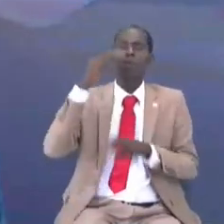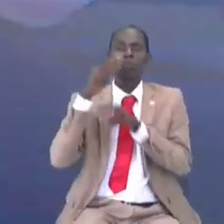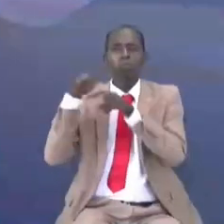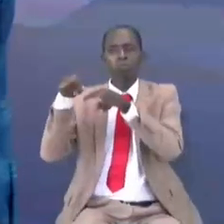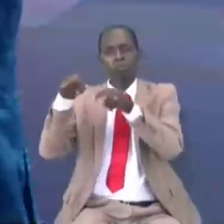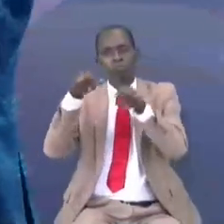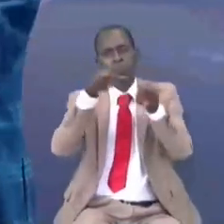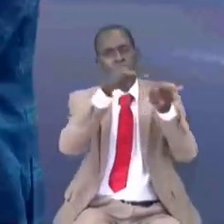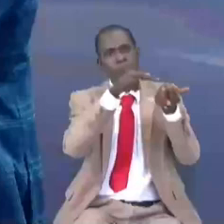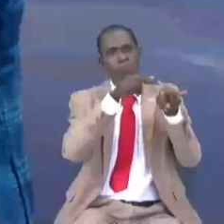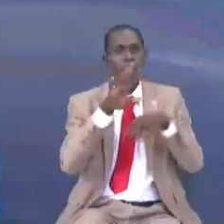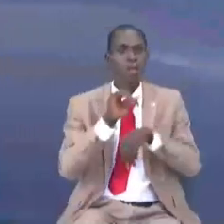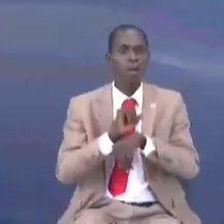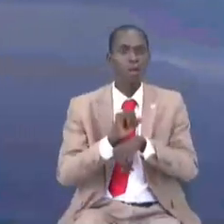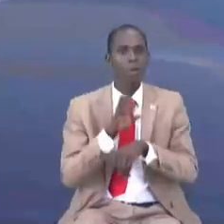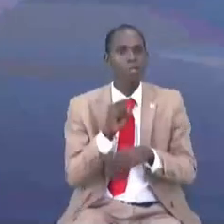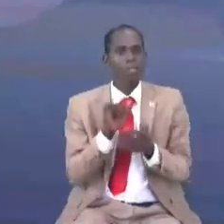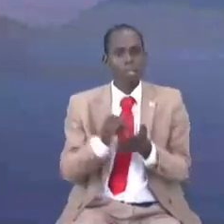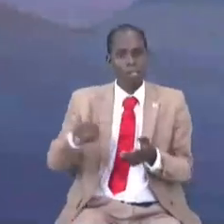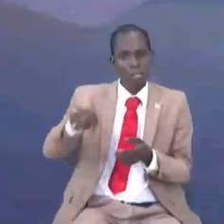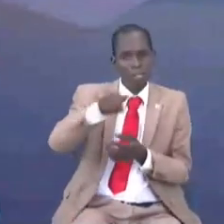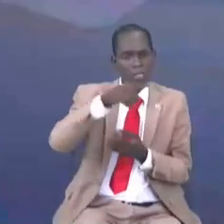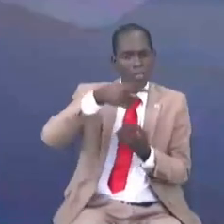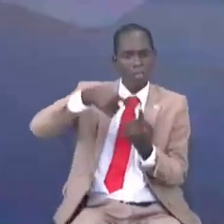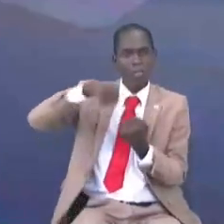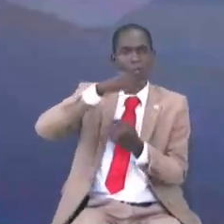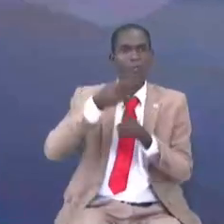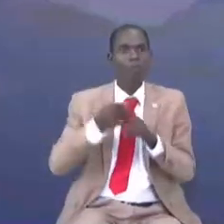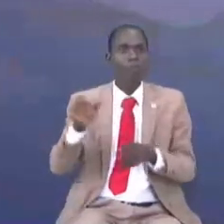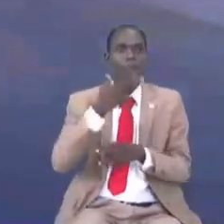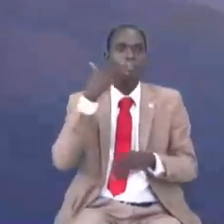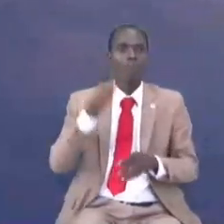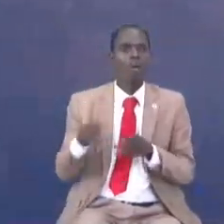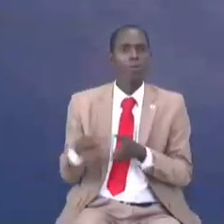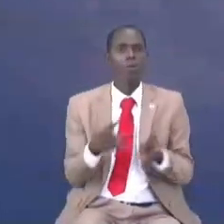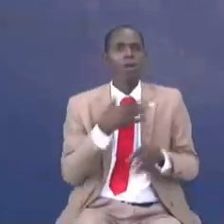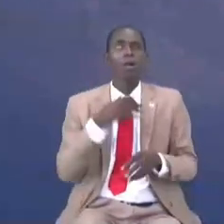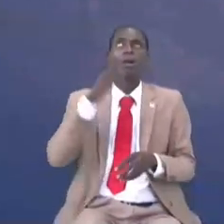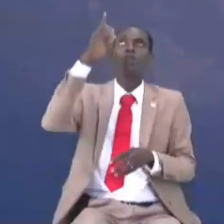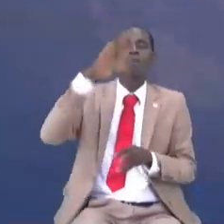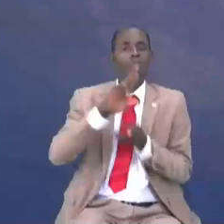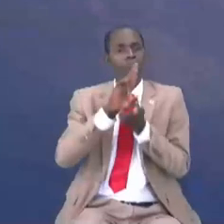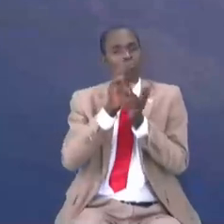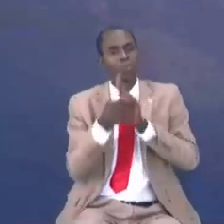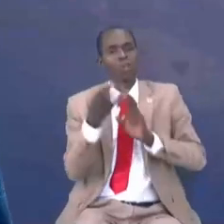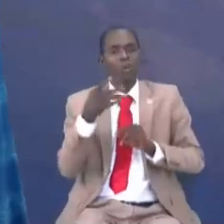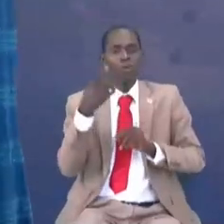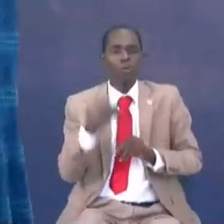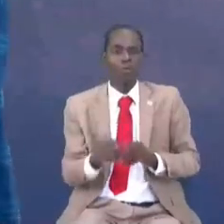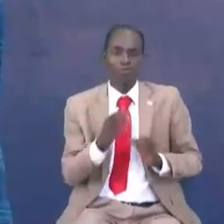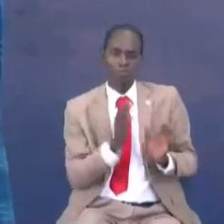agissent ainsi et qu'ils reviennent de leur mauvaise voie. Alors Dieu se repentit du mal qu'il avait résolu de leur